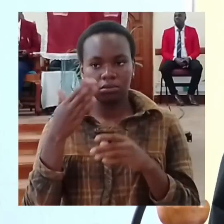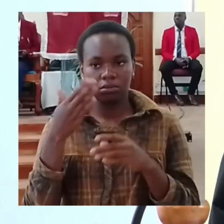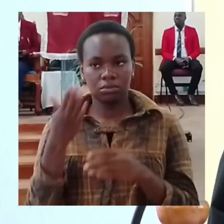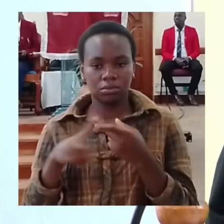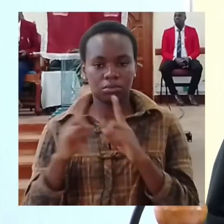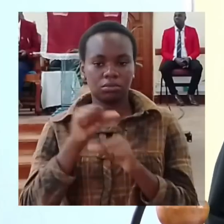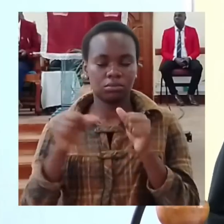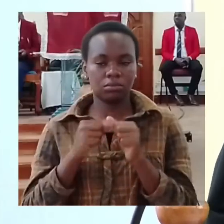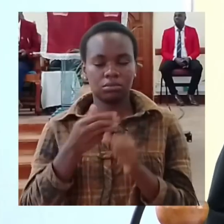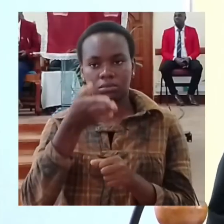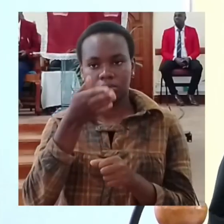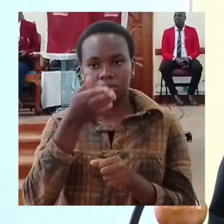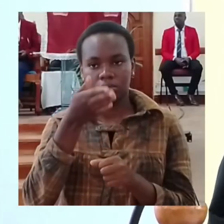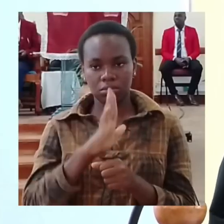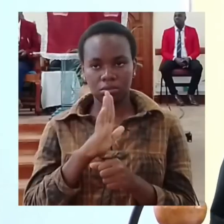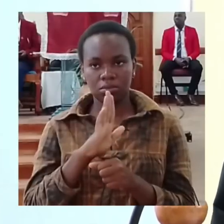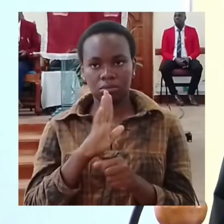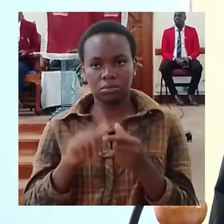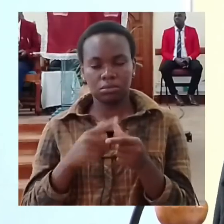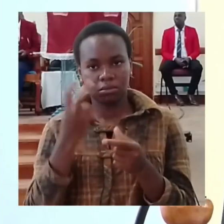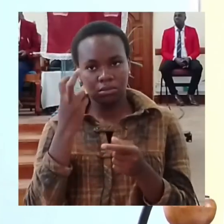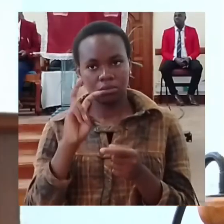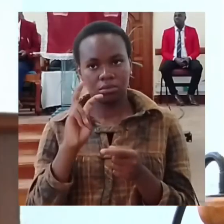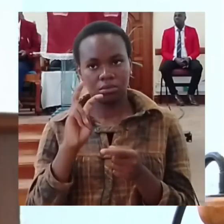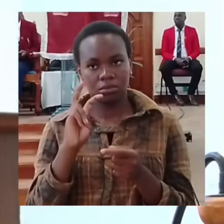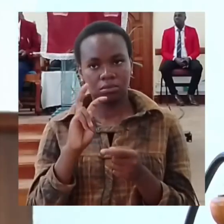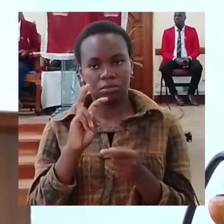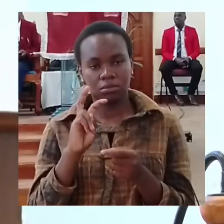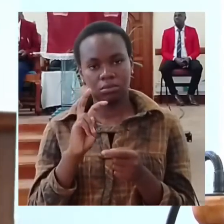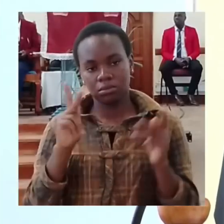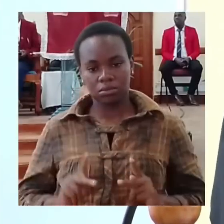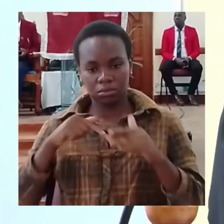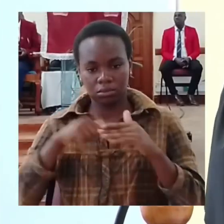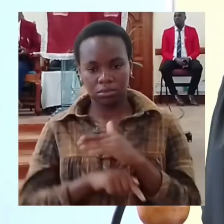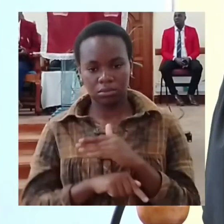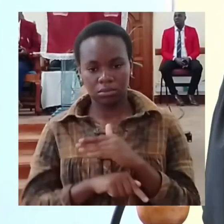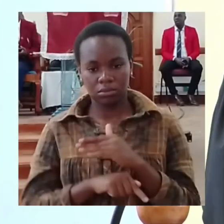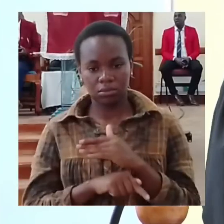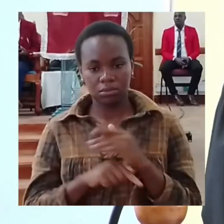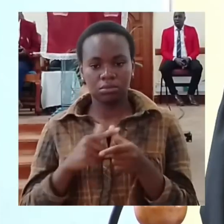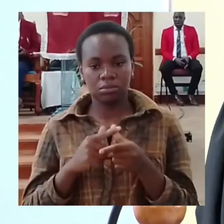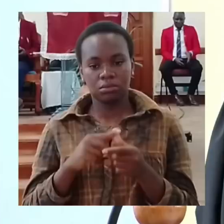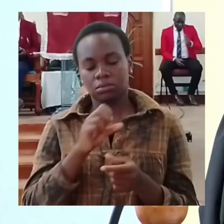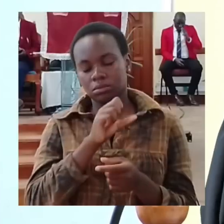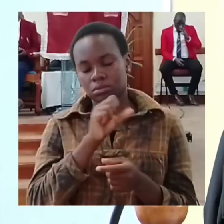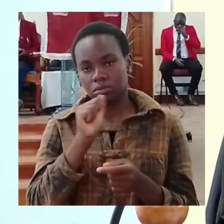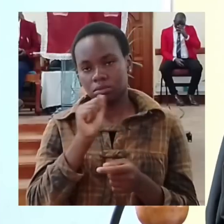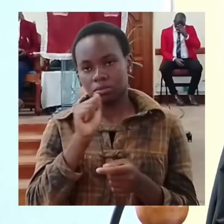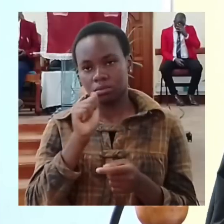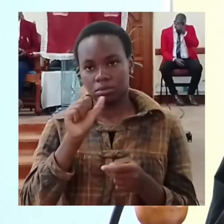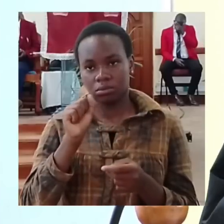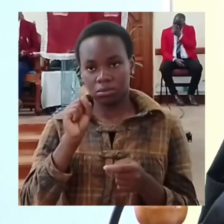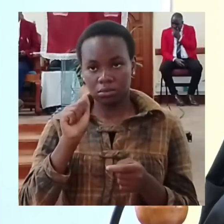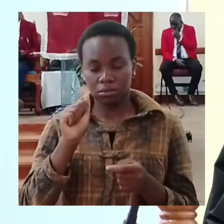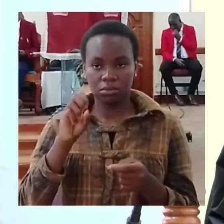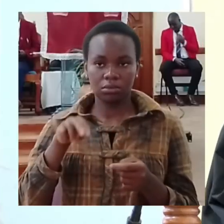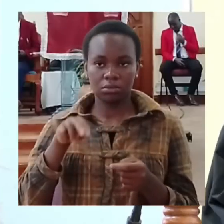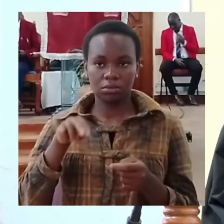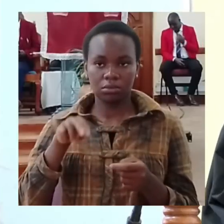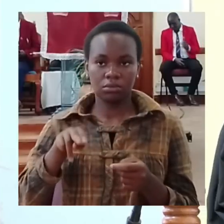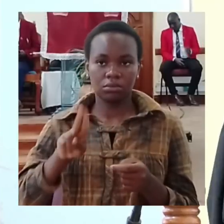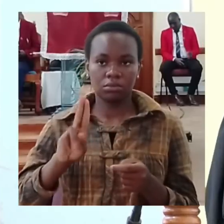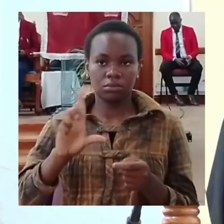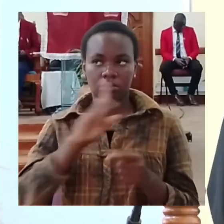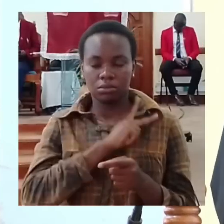akamwĩra atĩ Ngai aroraga mũndũ wa na thĩinĩ. Na nĩkĩo Saũlũ ona arĩ njamba yarĩ